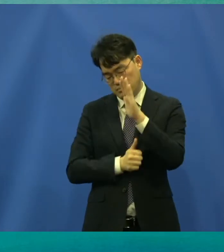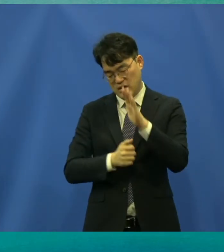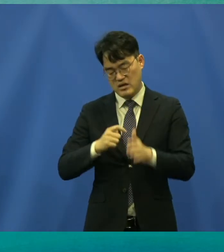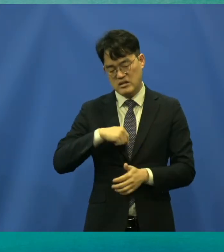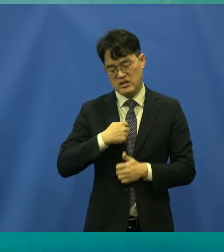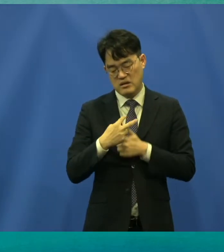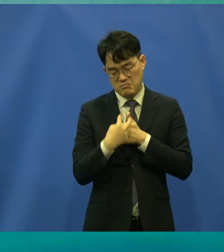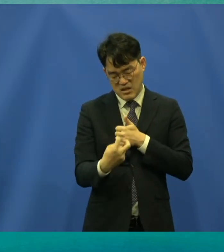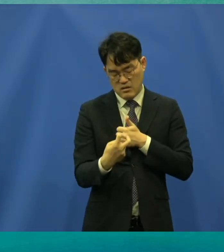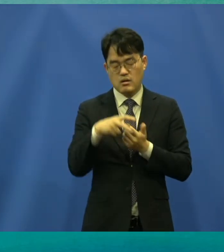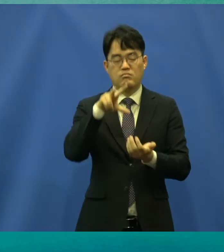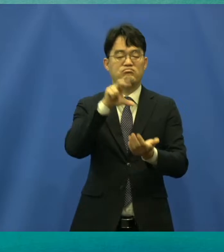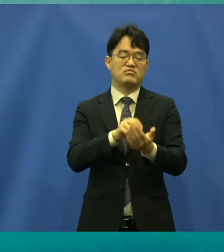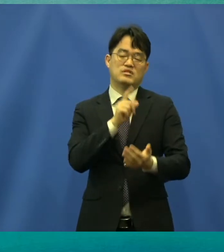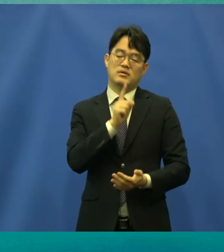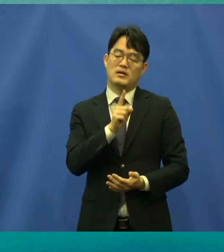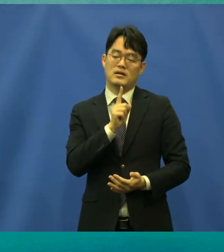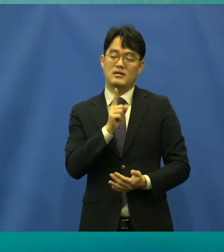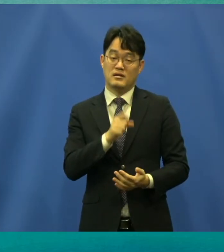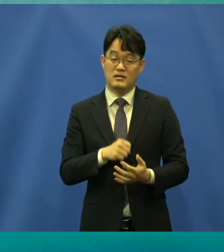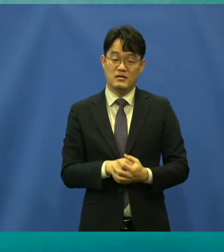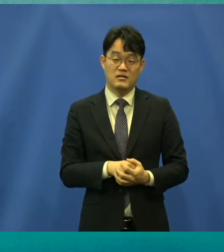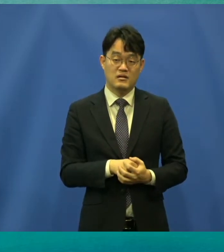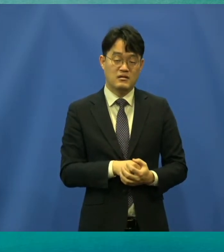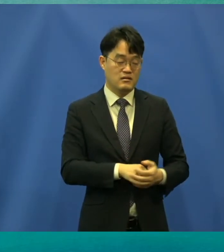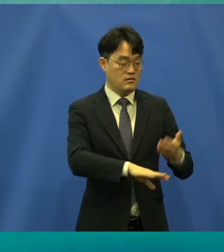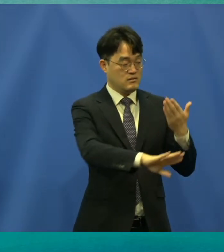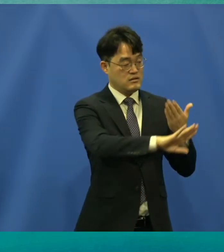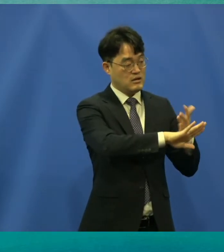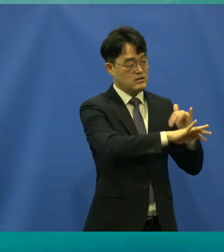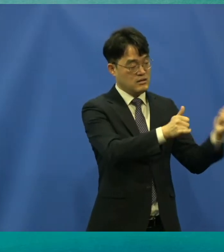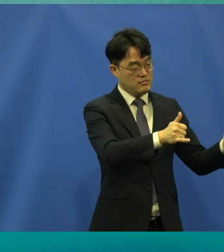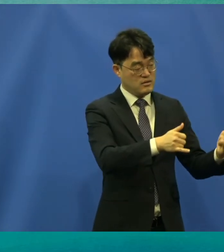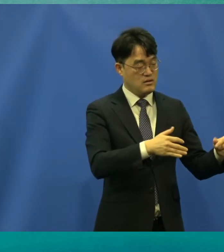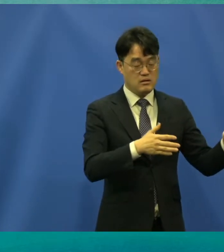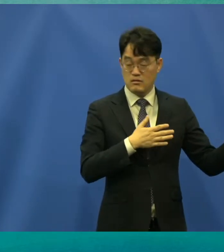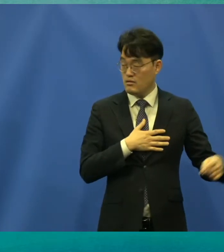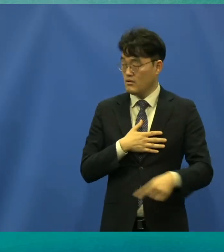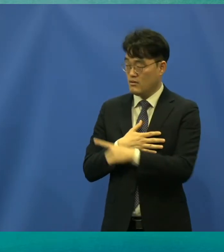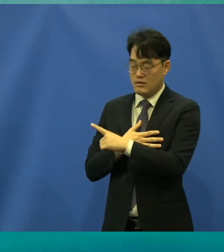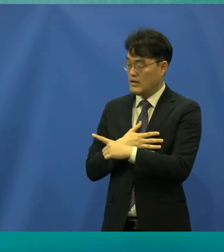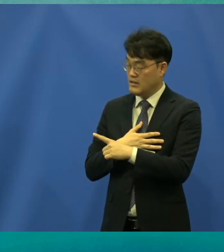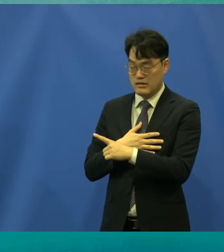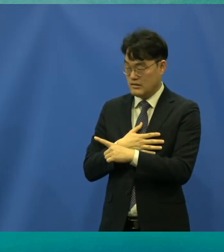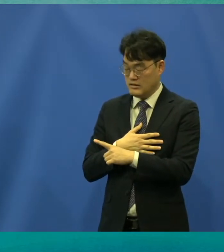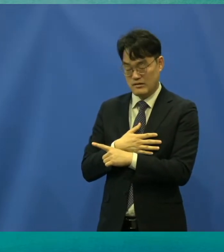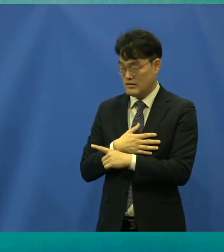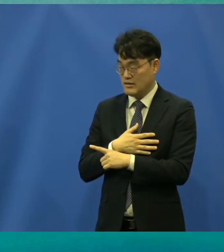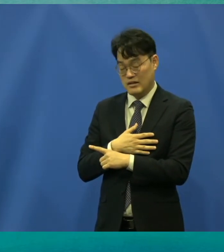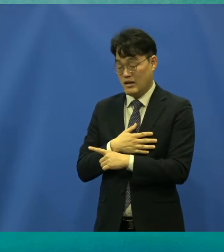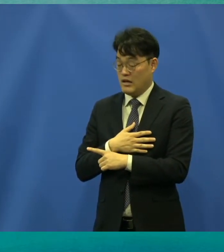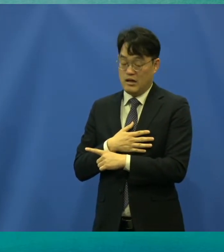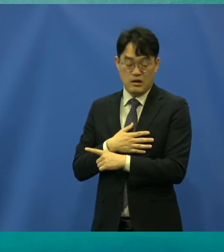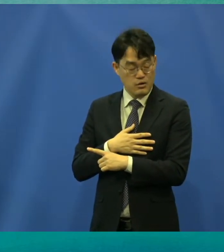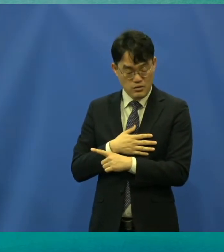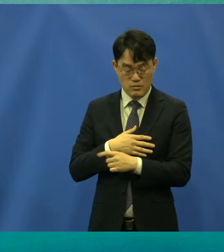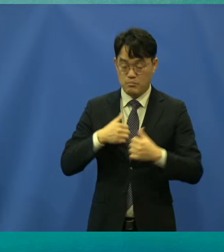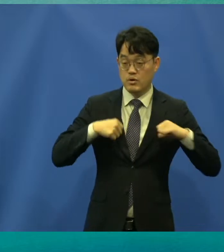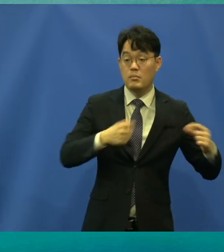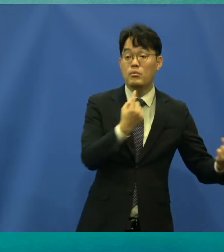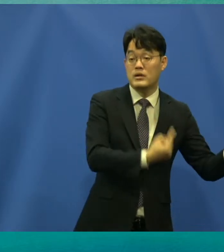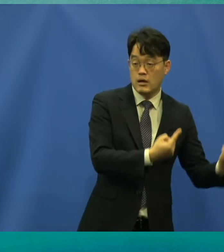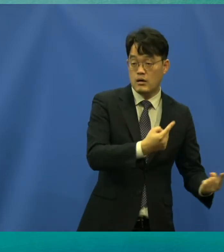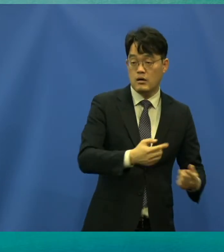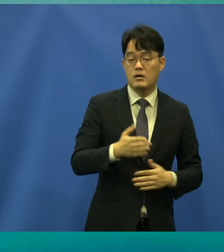다른 사람이 나를 포기한 것보다 더 무서운 것은 내가 나를 포기한 것입니다. 그런 사람 많습니다, 여러분. 내가